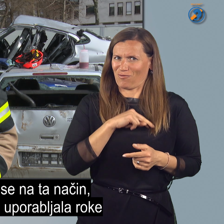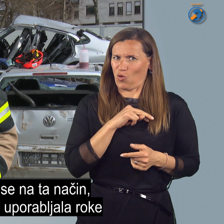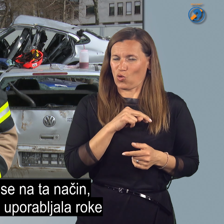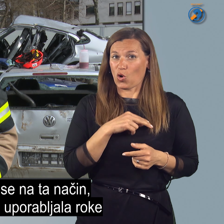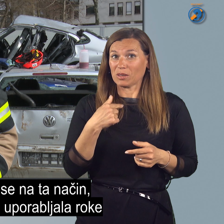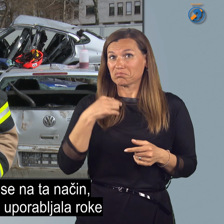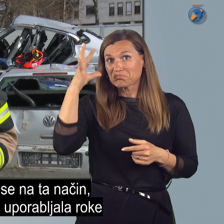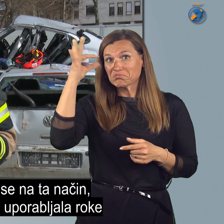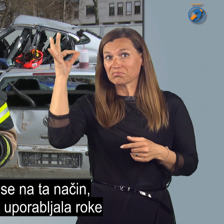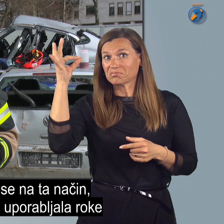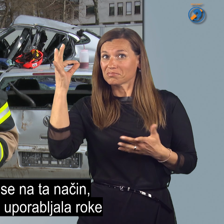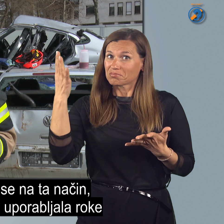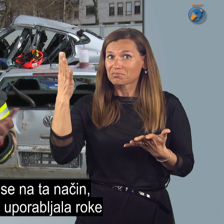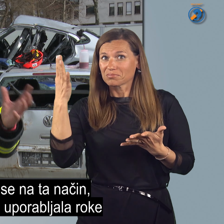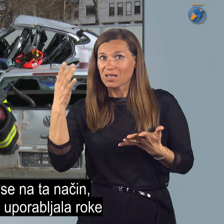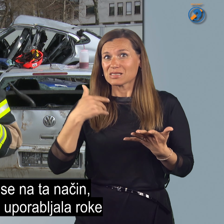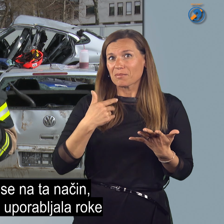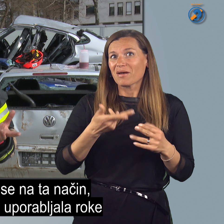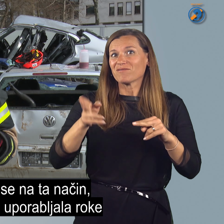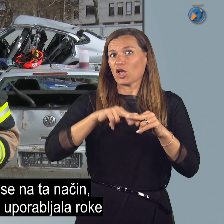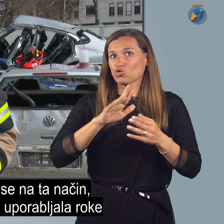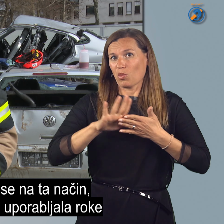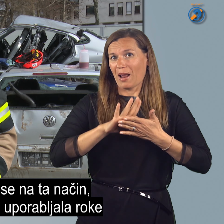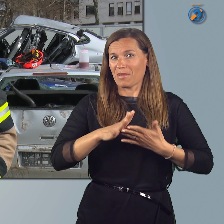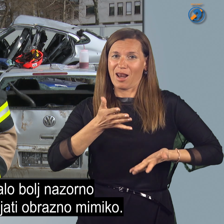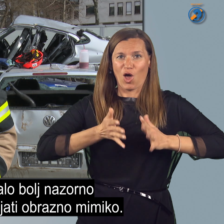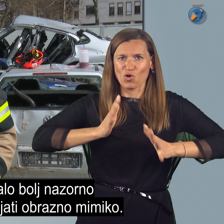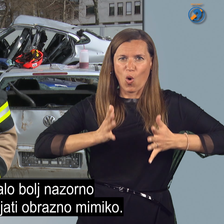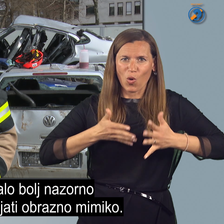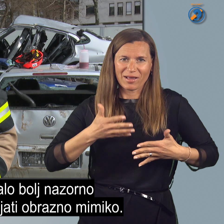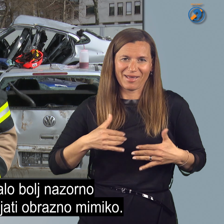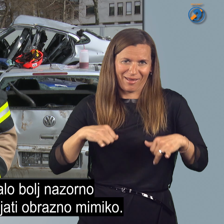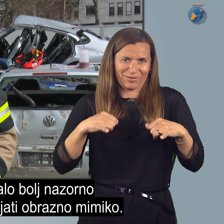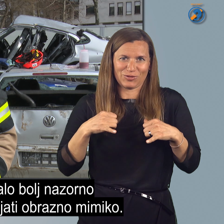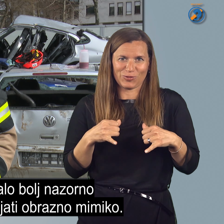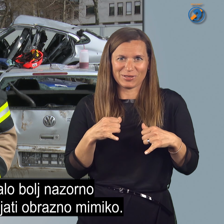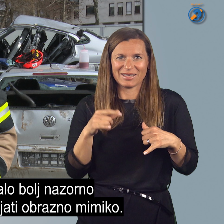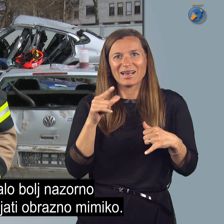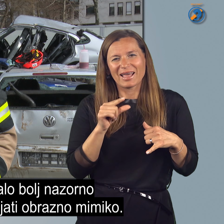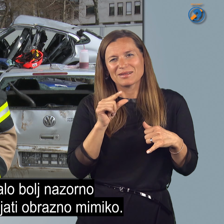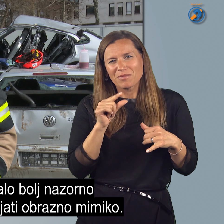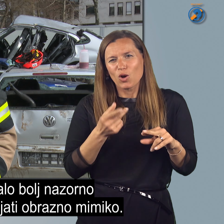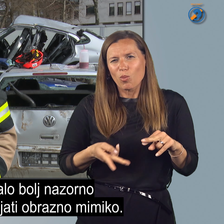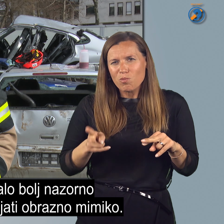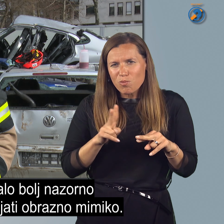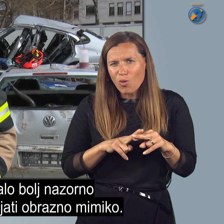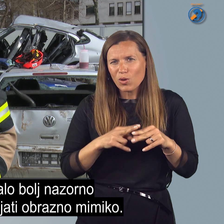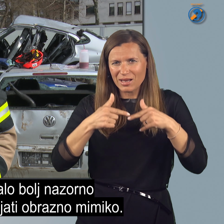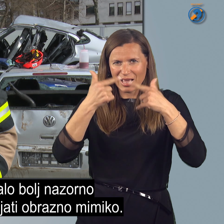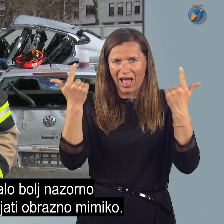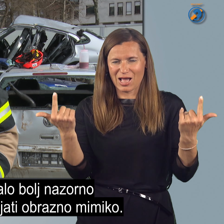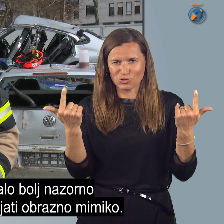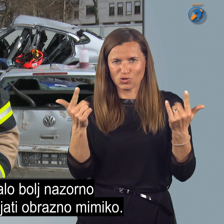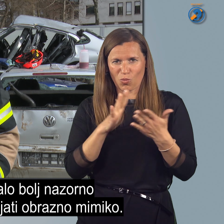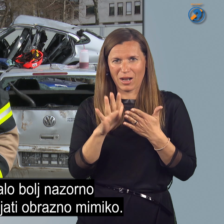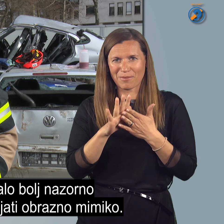Znašla sem se na ta način, da sem precej uporabljala svoje roke in pa seveda malo bolj nazorno probala